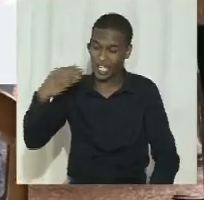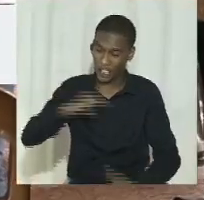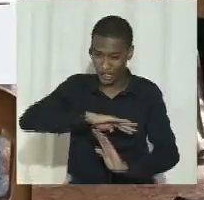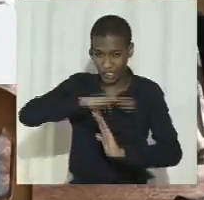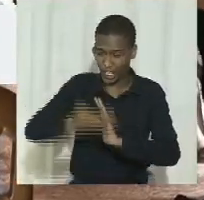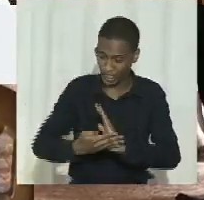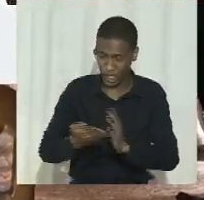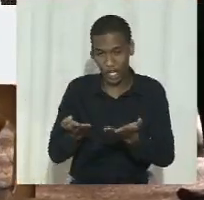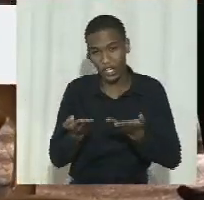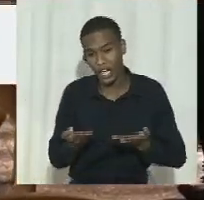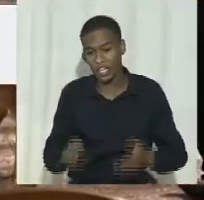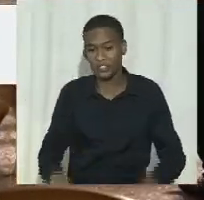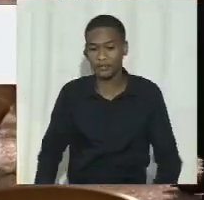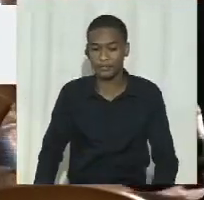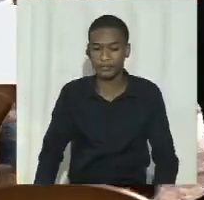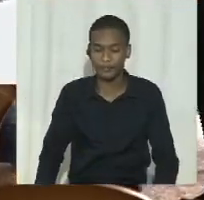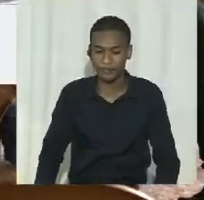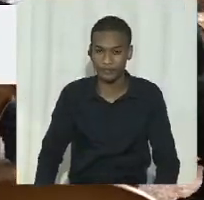rehetra ilaina.